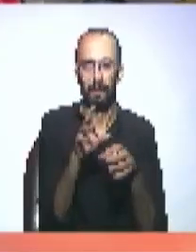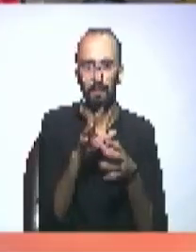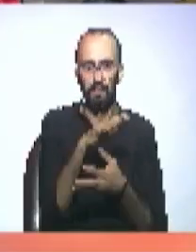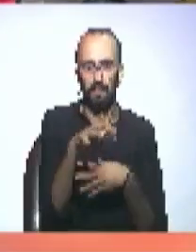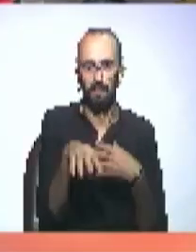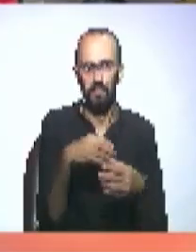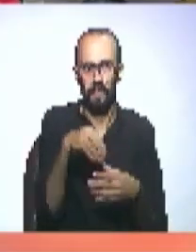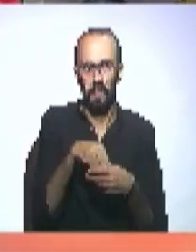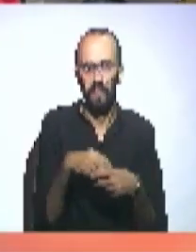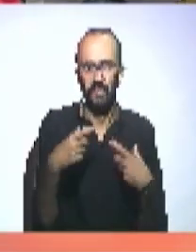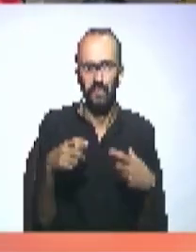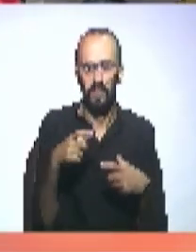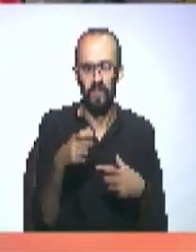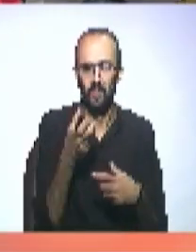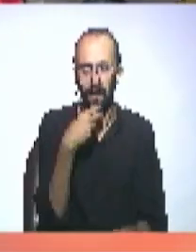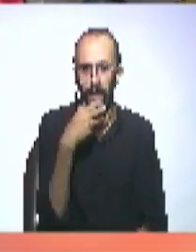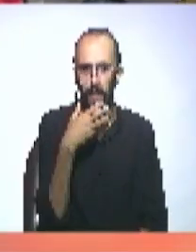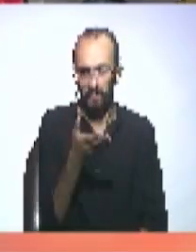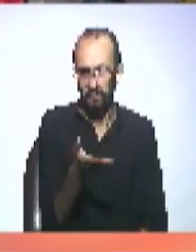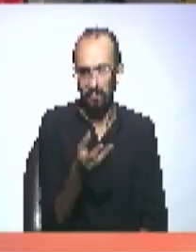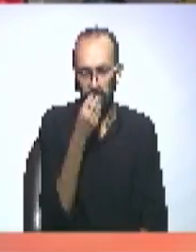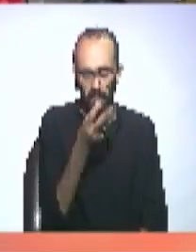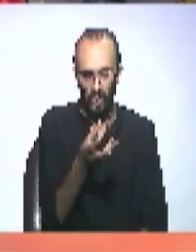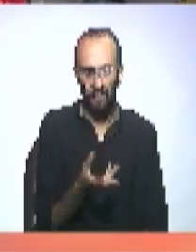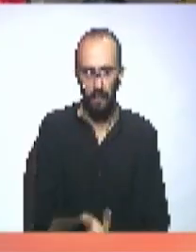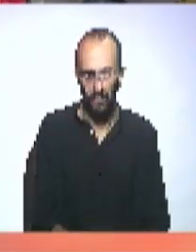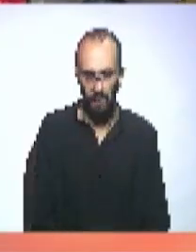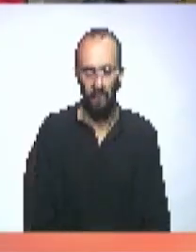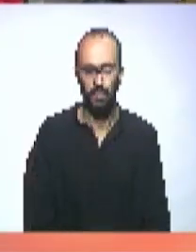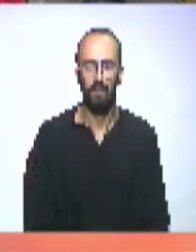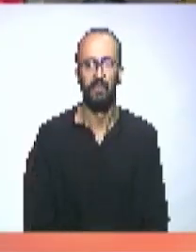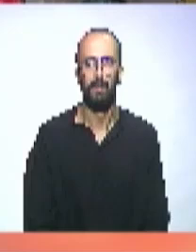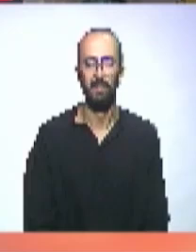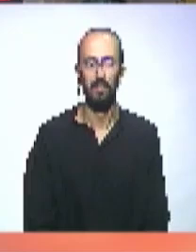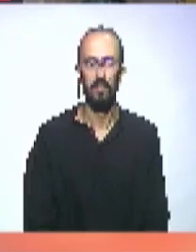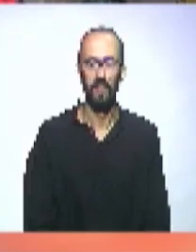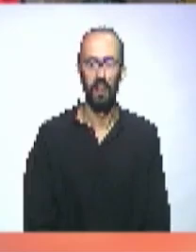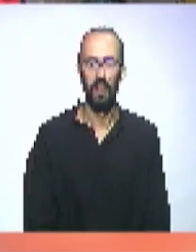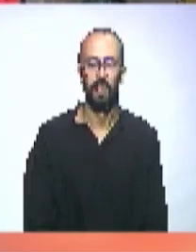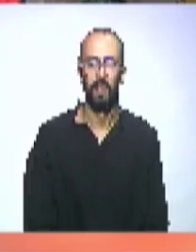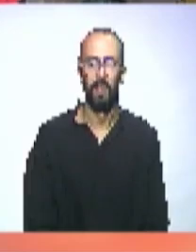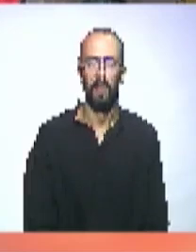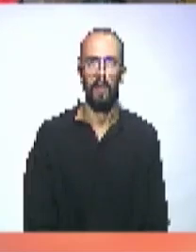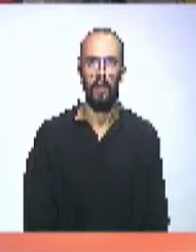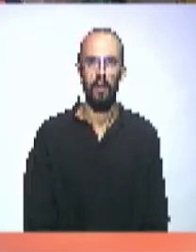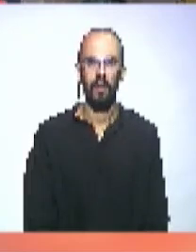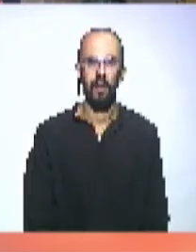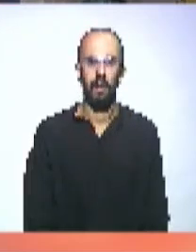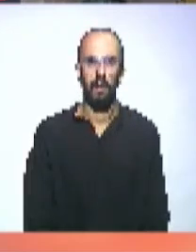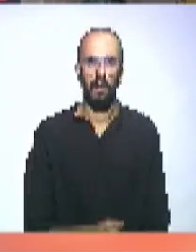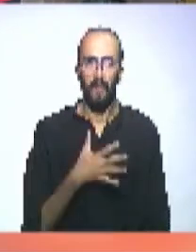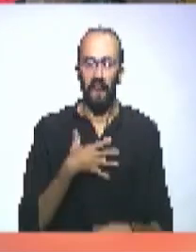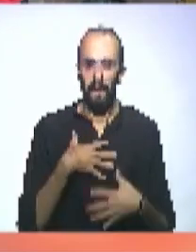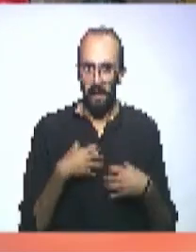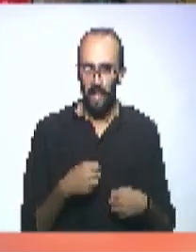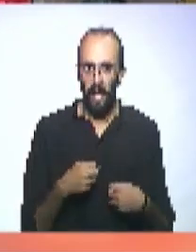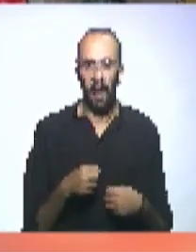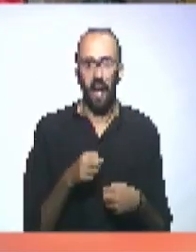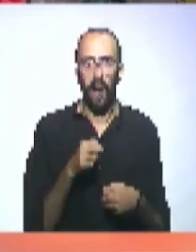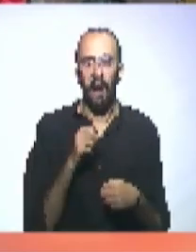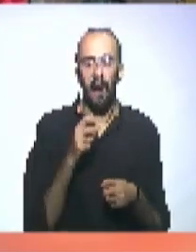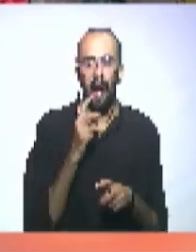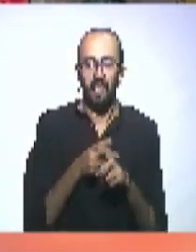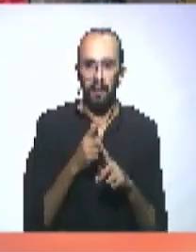احنا نعمل فطيره التفاح دي تاخد منها كل العناصر اللي موجوده في البيض ناخد البروتين ناخد الحديد من